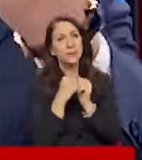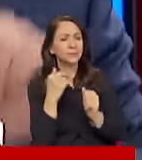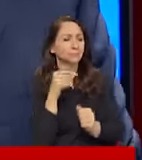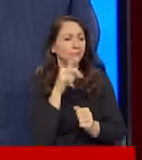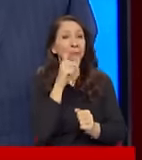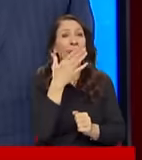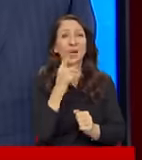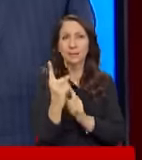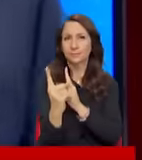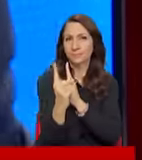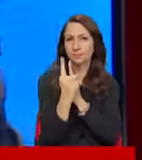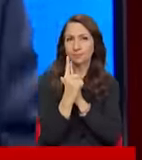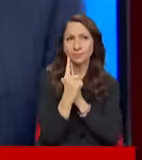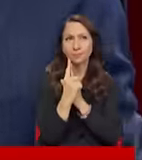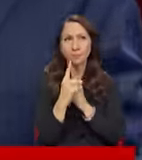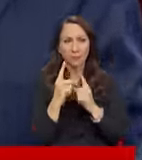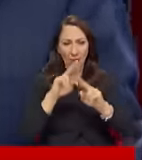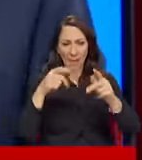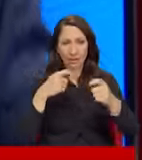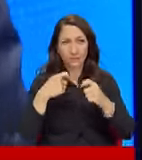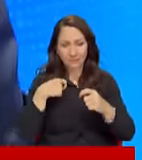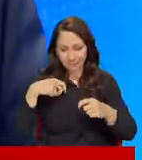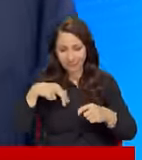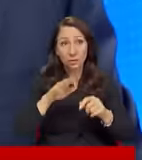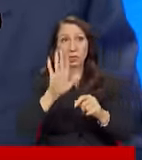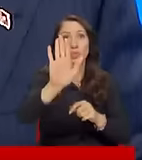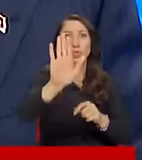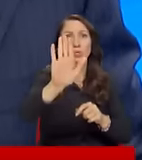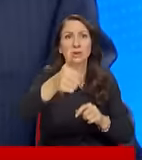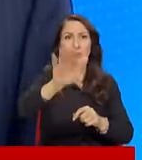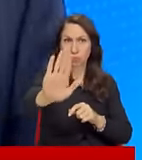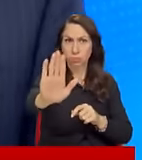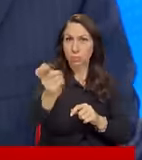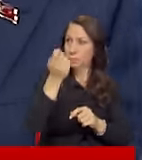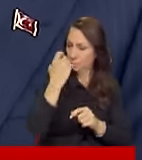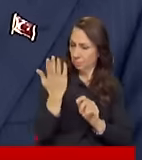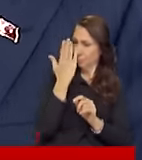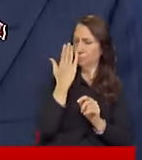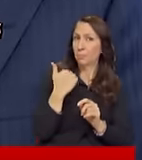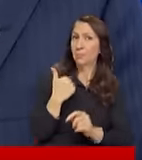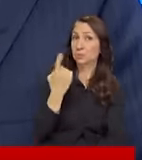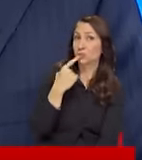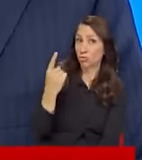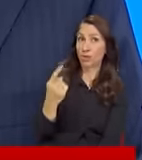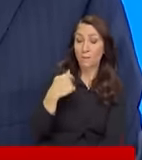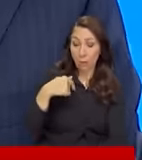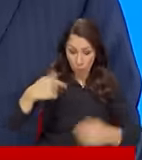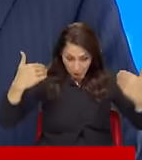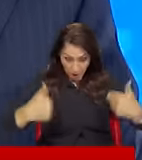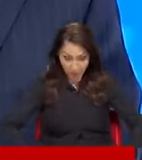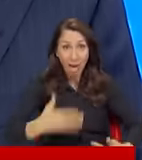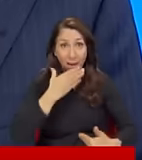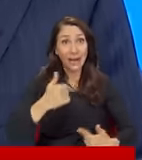Bir emekli geldi, böyle bir esnafın yanından çıkarken, dur başkan dedi. Bak sana bir şey söyleyeceğim. Ben dedi bu